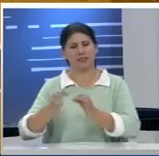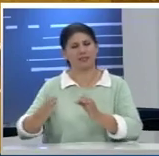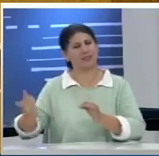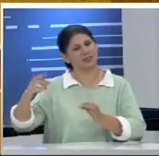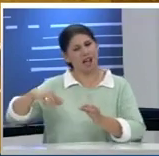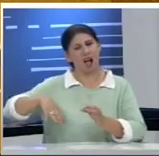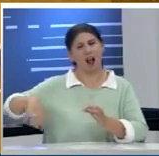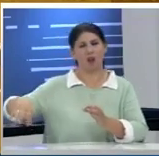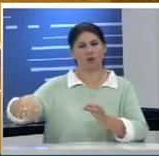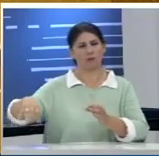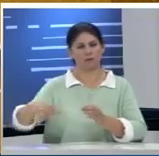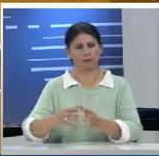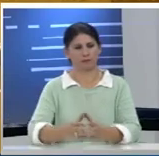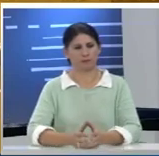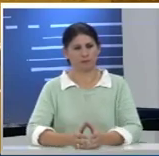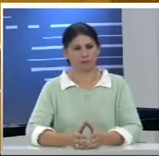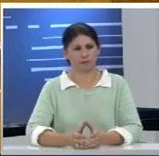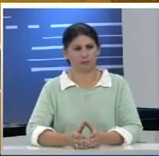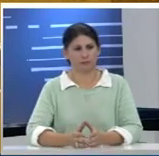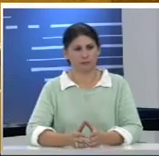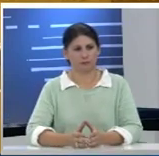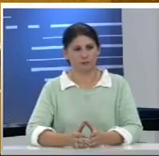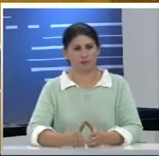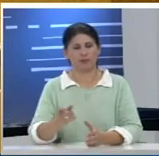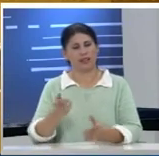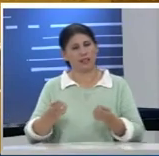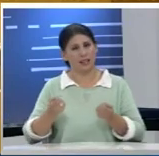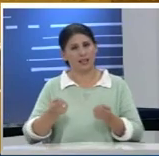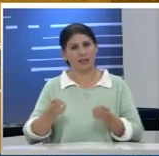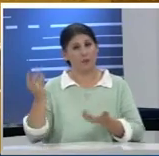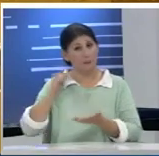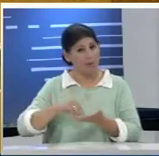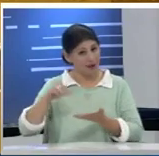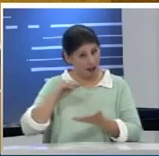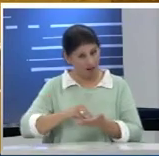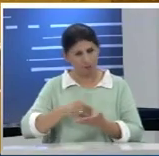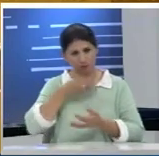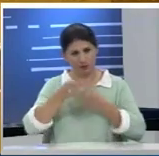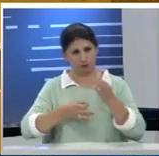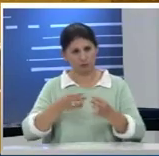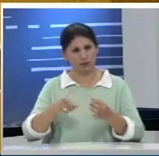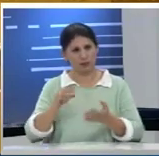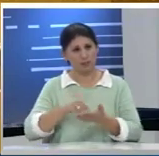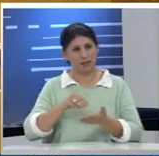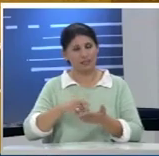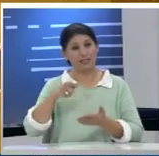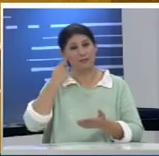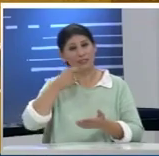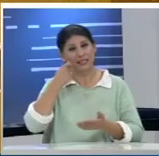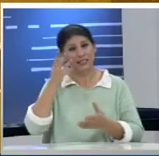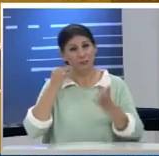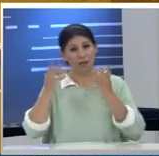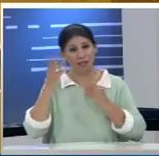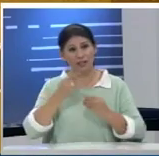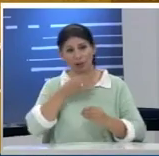να κάνουμε κάποιες επισημάνσεις επανάληψης, διότι η επανάληψη είναι η μητέρα της μαθήσεως,